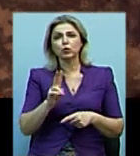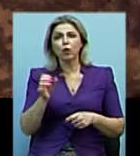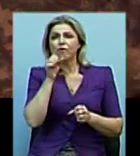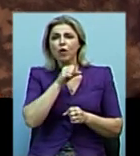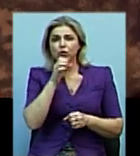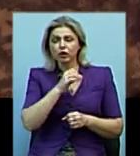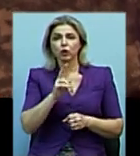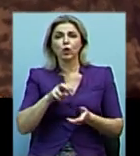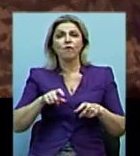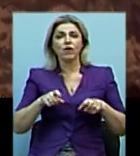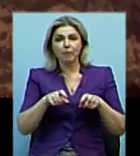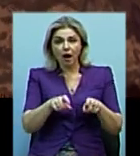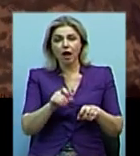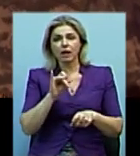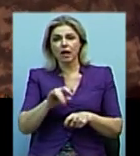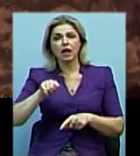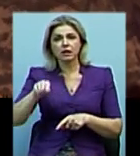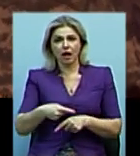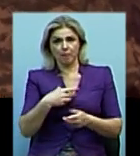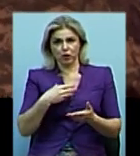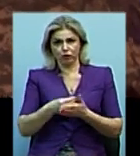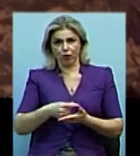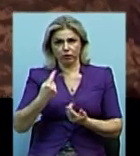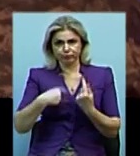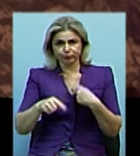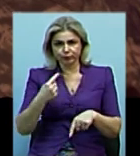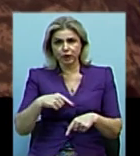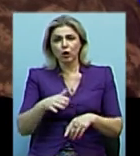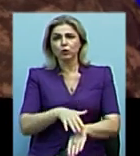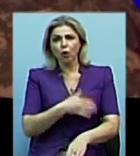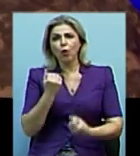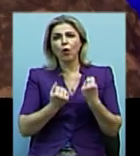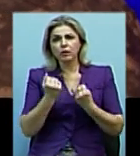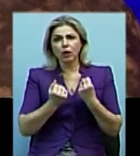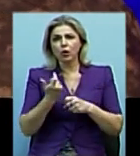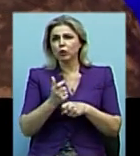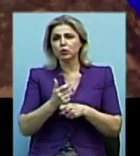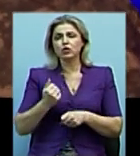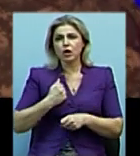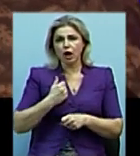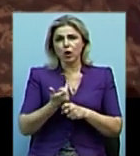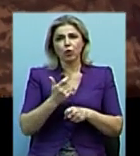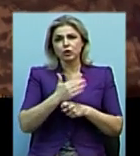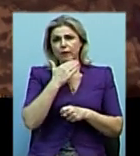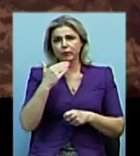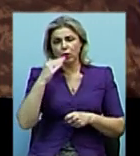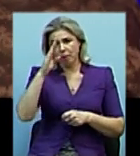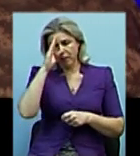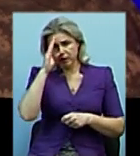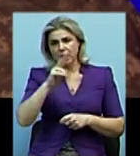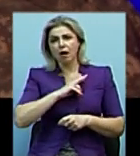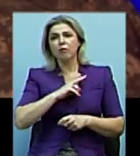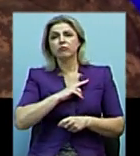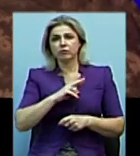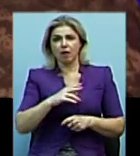той вибігав і вимагали щось, свої вимоги висували. Довго рухалися. Дуже жаль, багато хлопців загинули пораненими, не